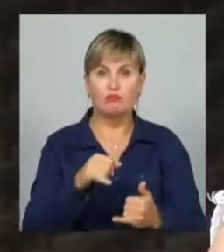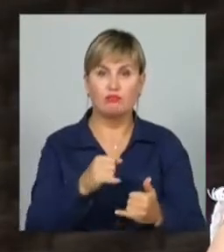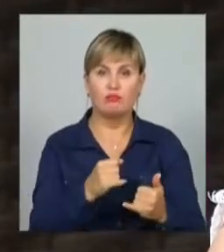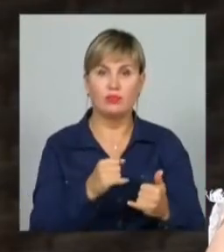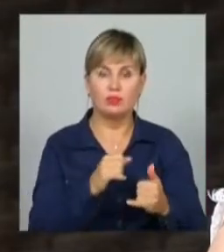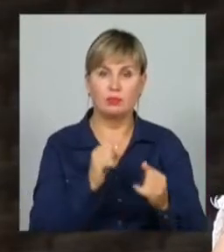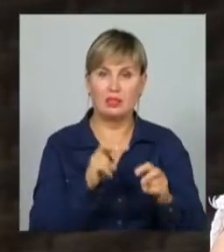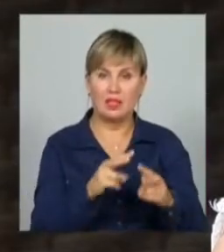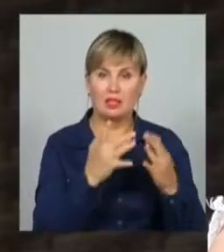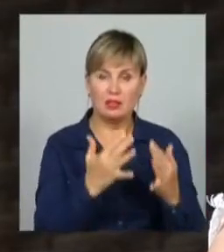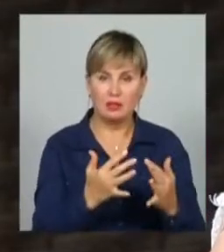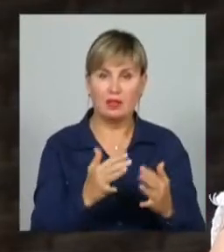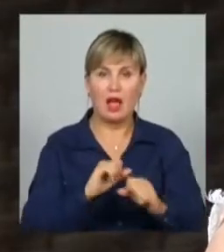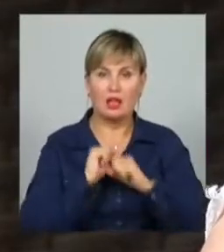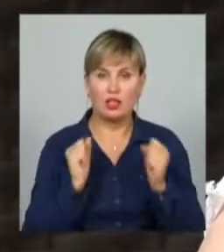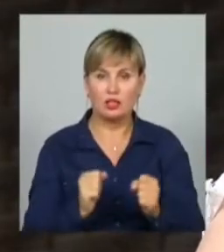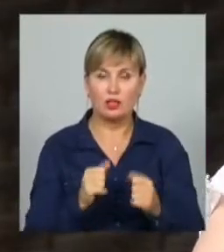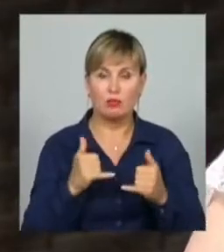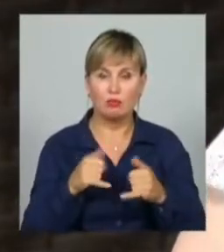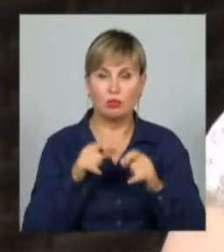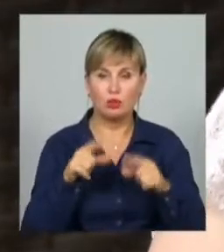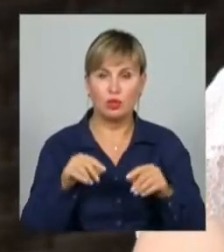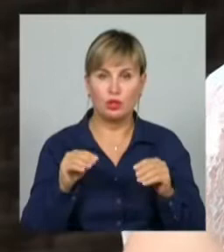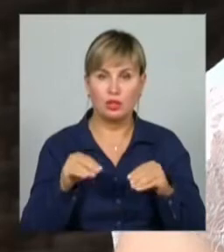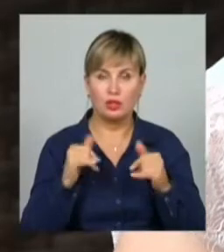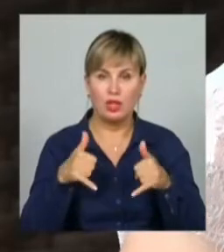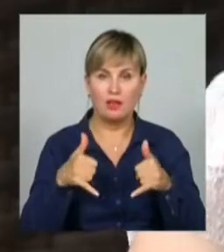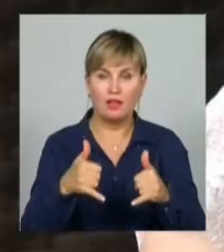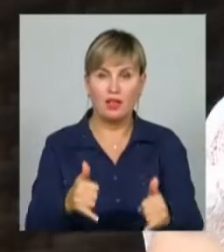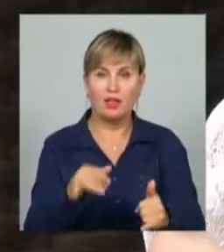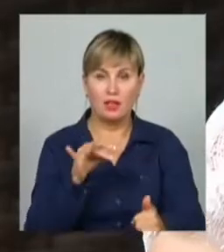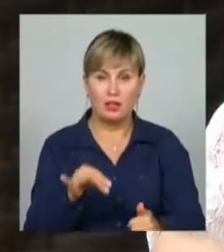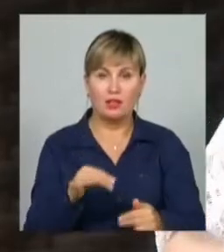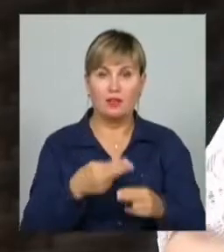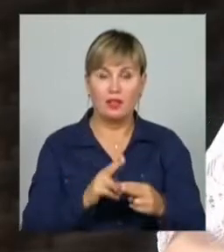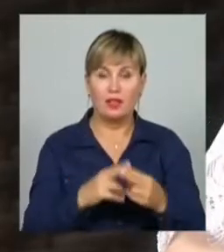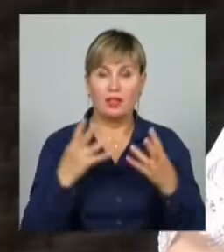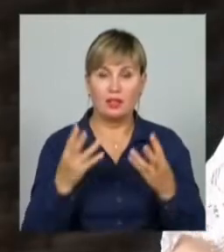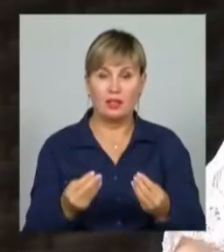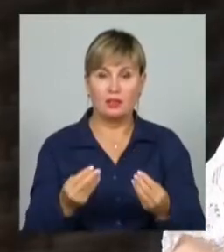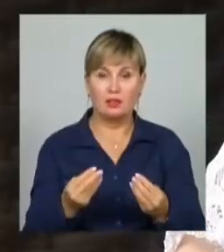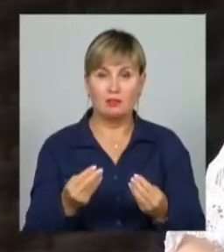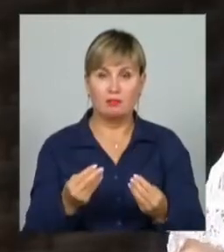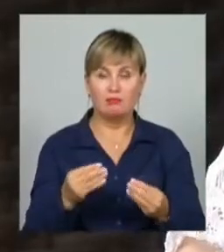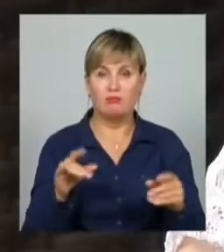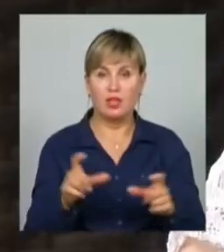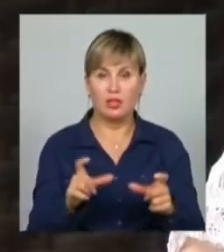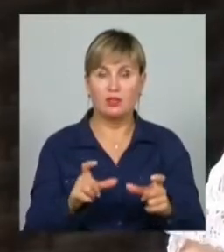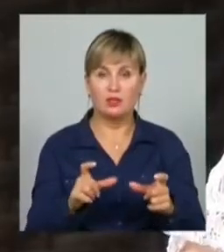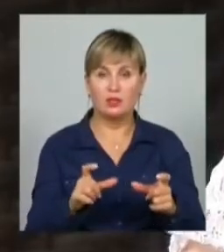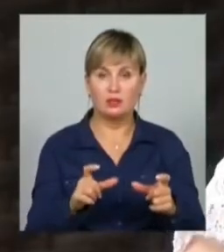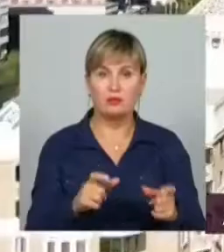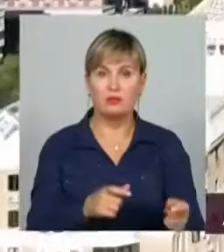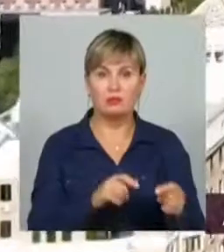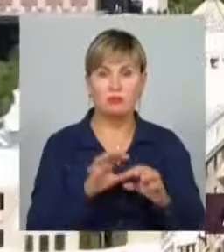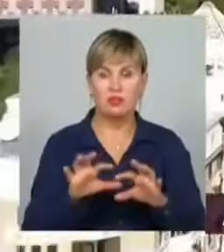пастеризовать, охлаждать и разливать в бутылочки, и уже в тот же день на прилавке магазина поставлять нашего